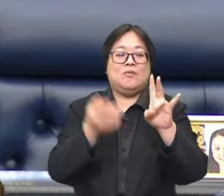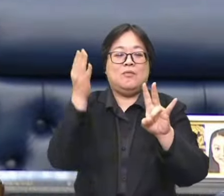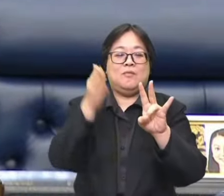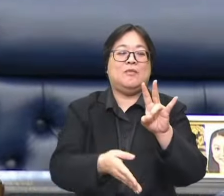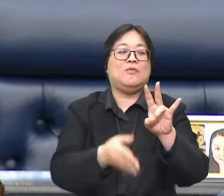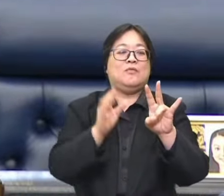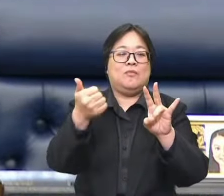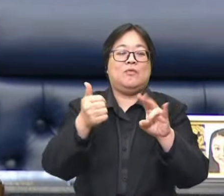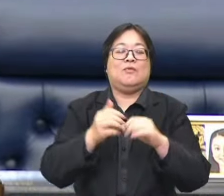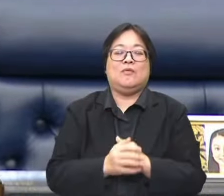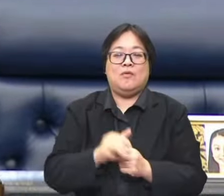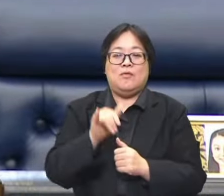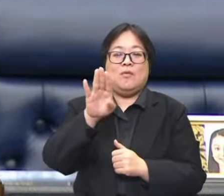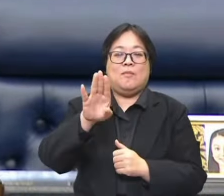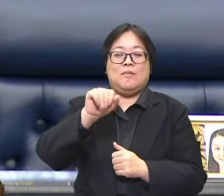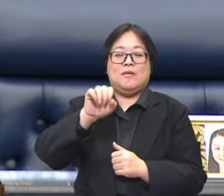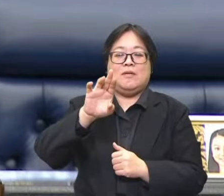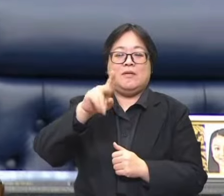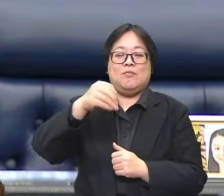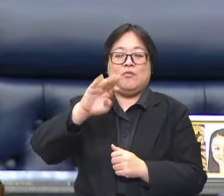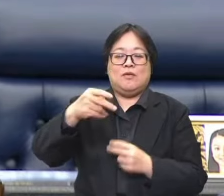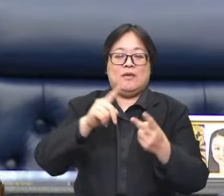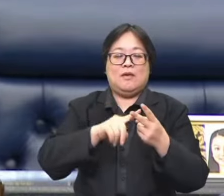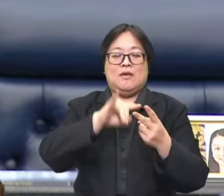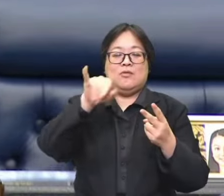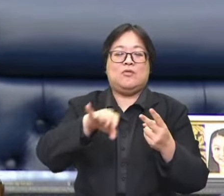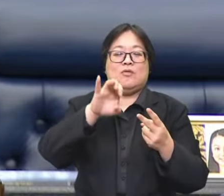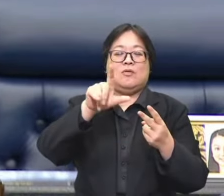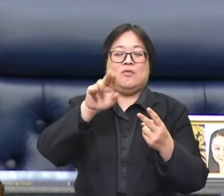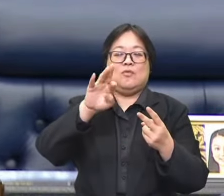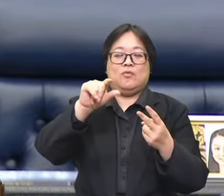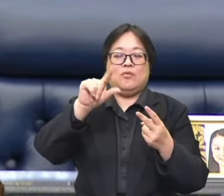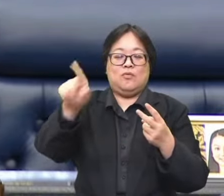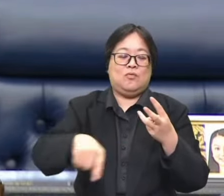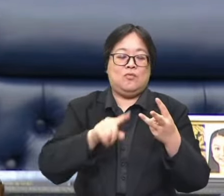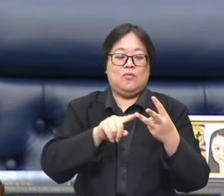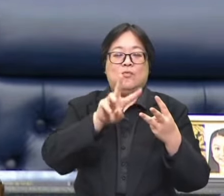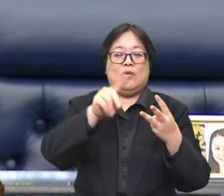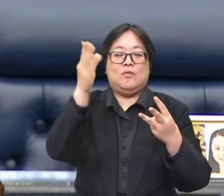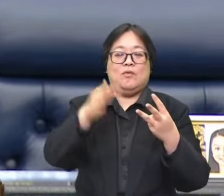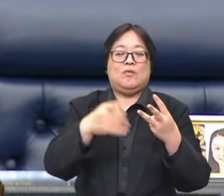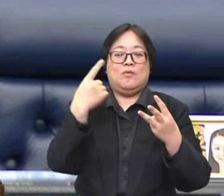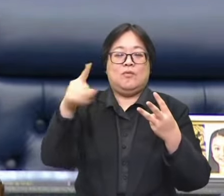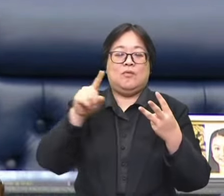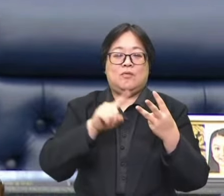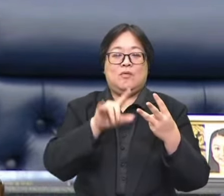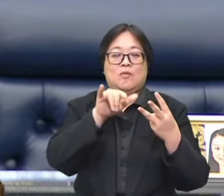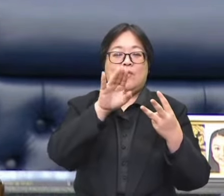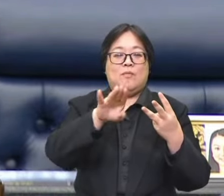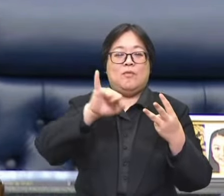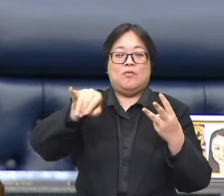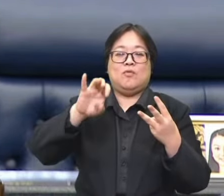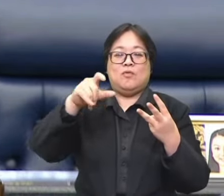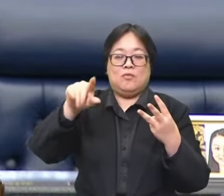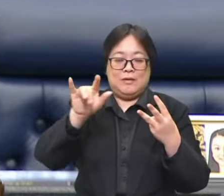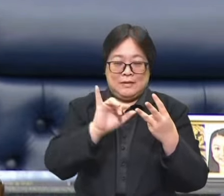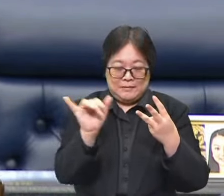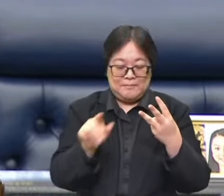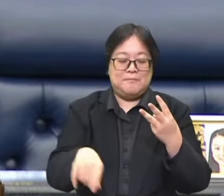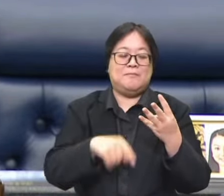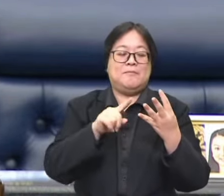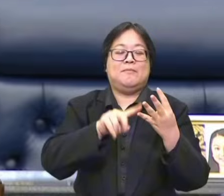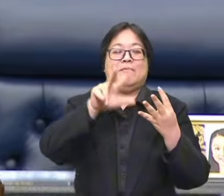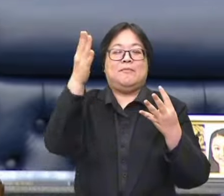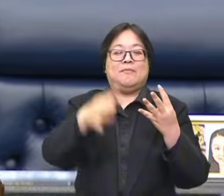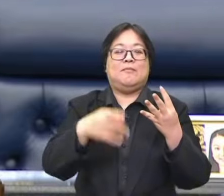Oktober oleh YB Seputih dan juga YB Jelutong. Kemudian 21 November soalan daripada YB Jelutong juga, dan pada